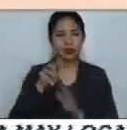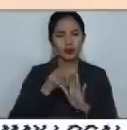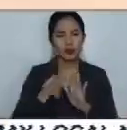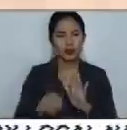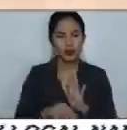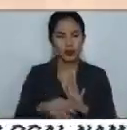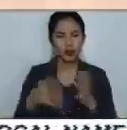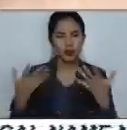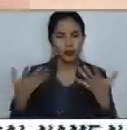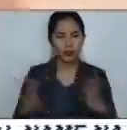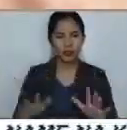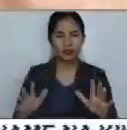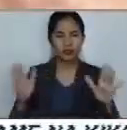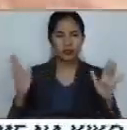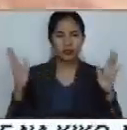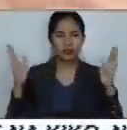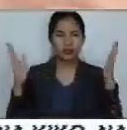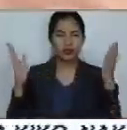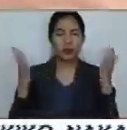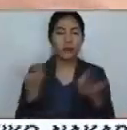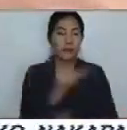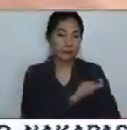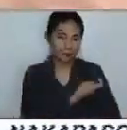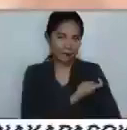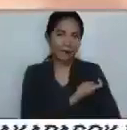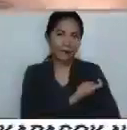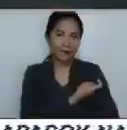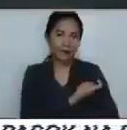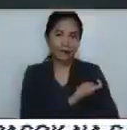na implementasyon ng prevent, detect,